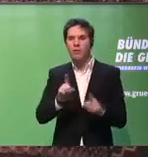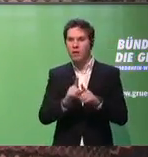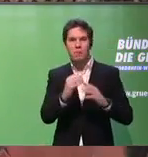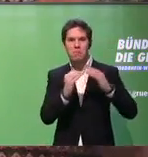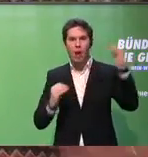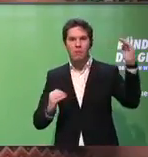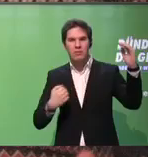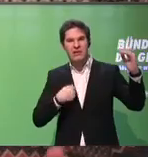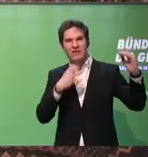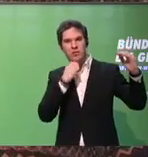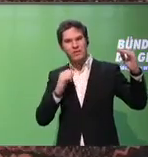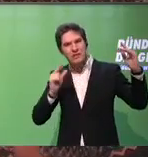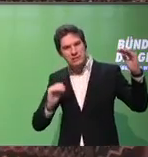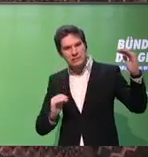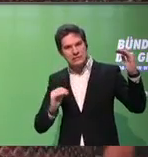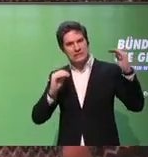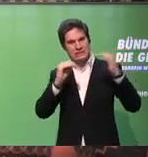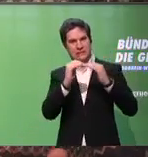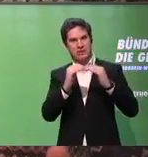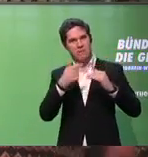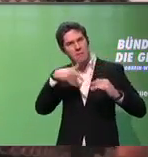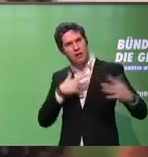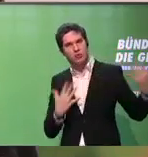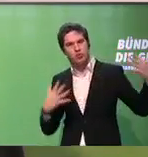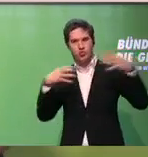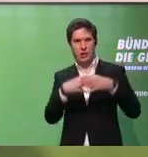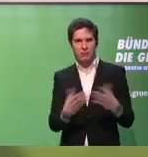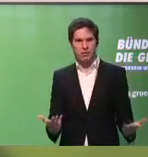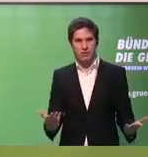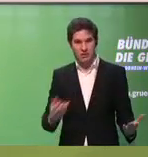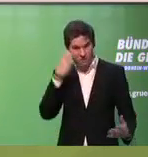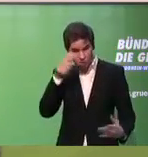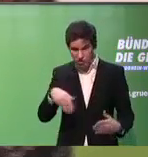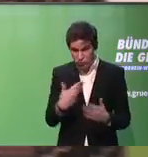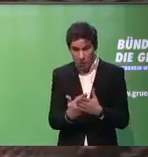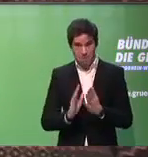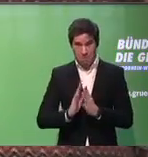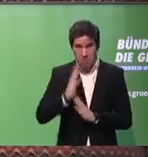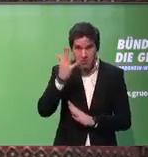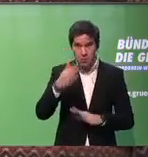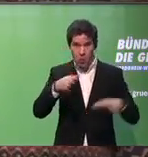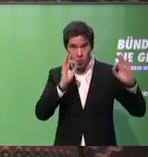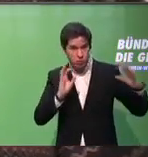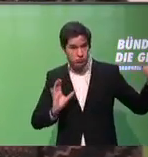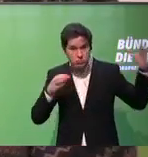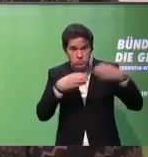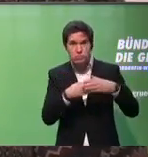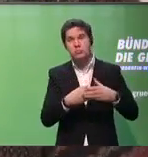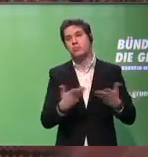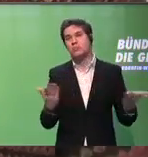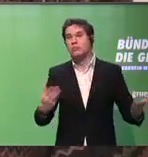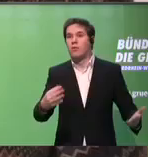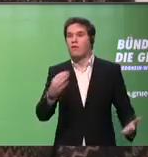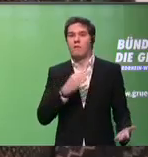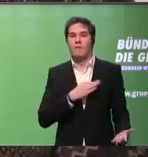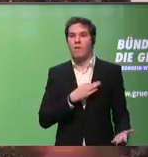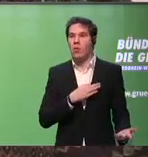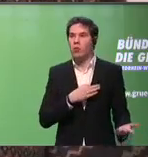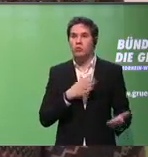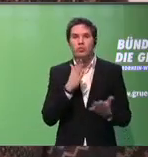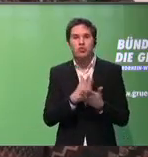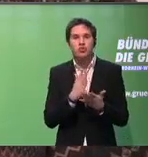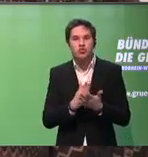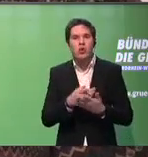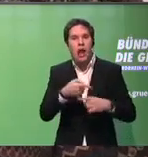wird, diesen Abstand zu überbrücken. Wenn wir das schaffen, dann haben wir, glaube ich, schon ein Stück, ja, vielleicht die halbe